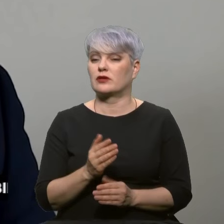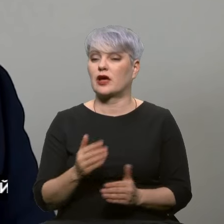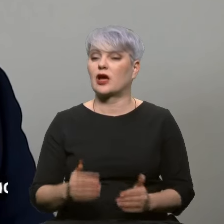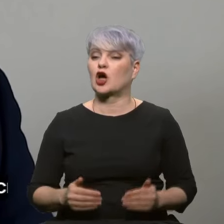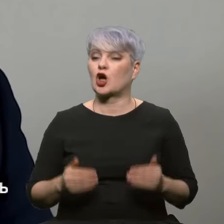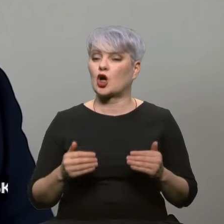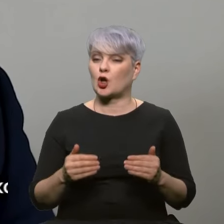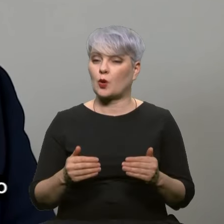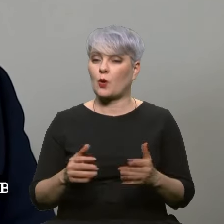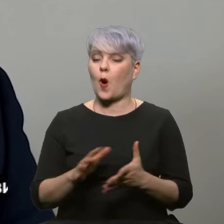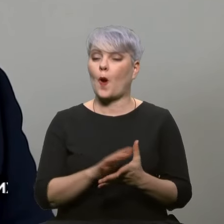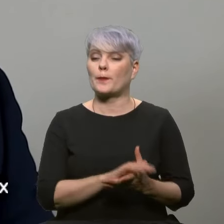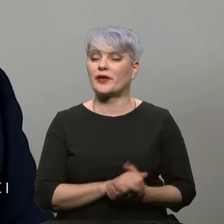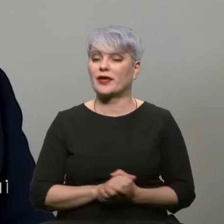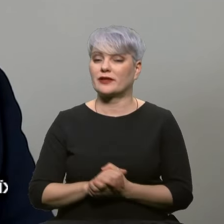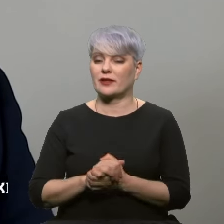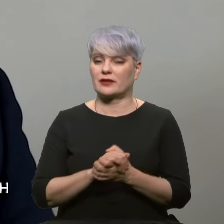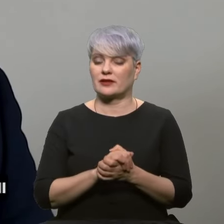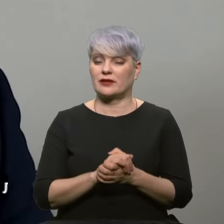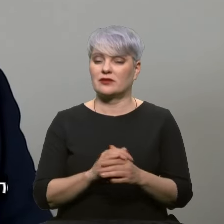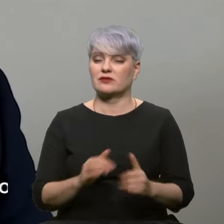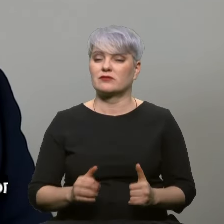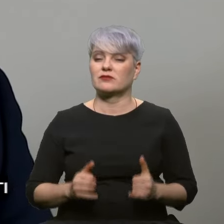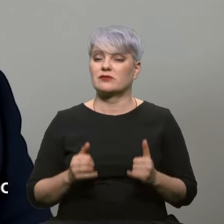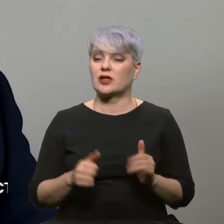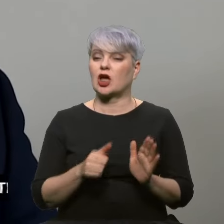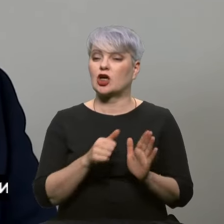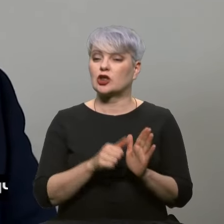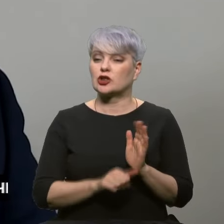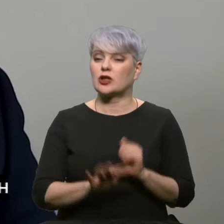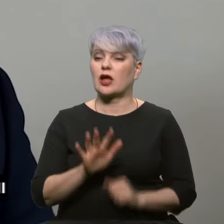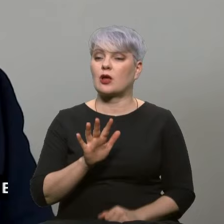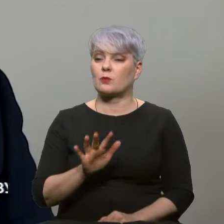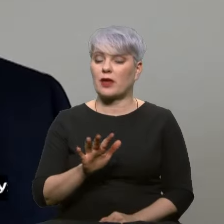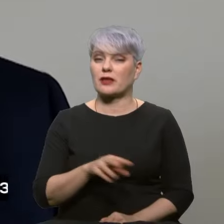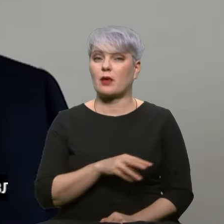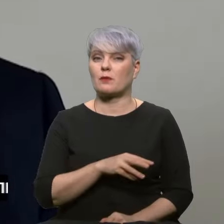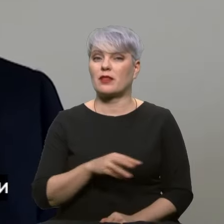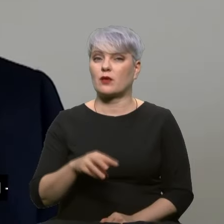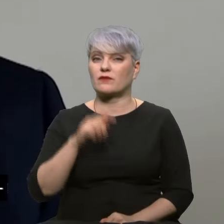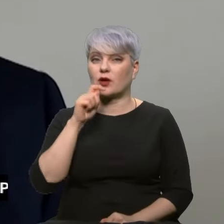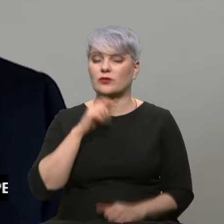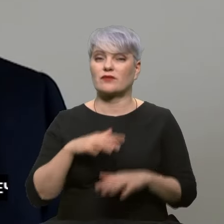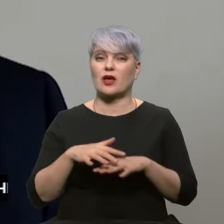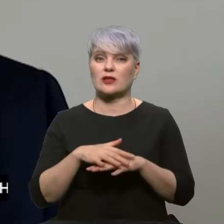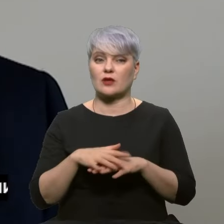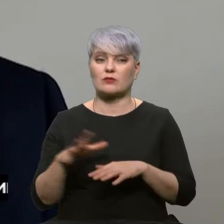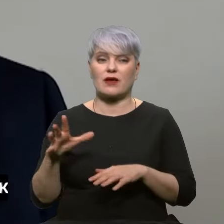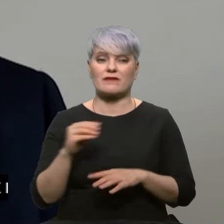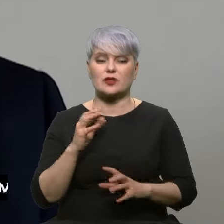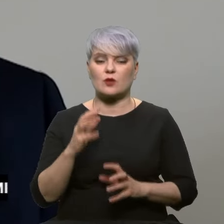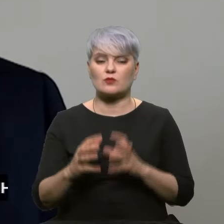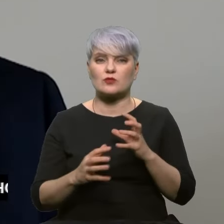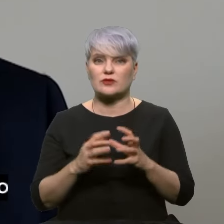крок у об'єднання для 65 мільйонів українського народу по всьому світі. Виїхали багато українців,